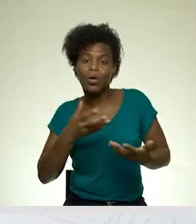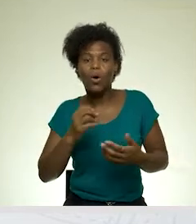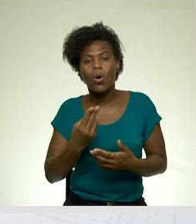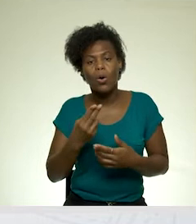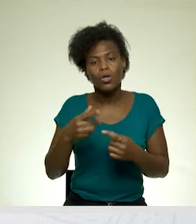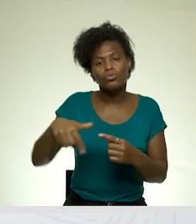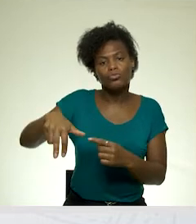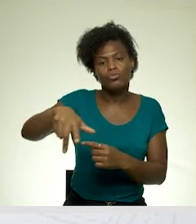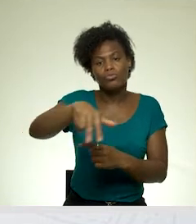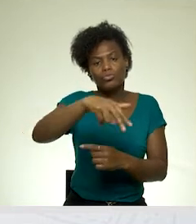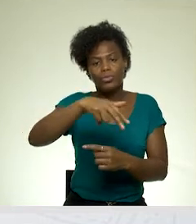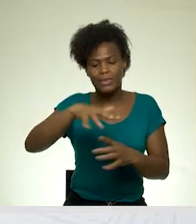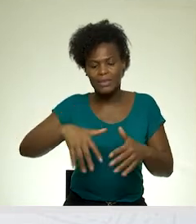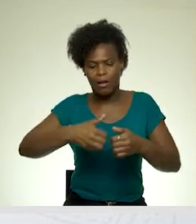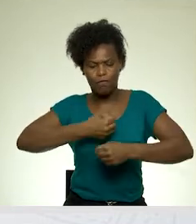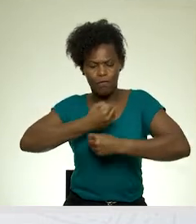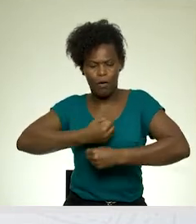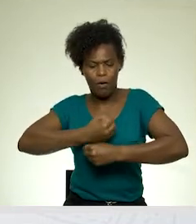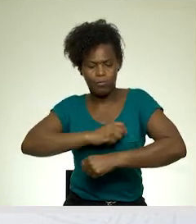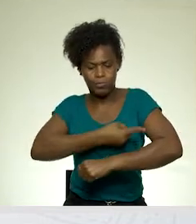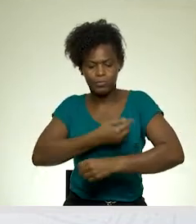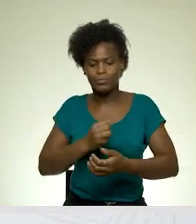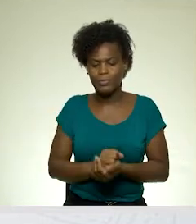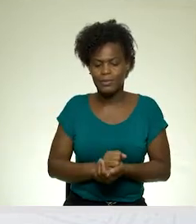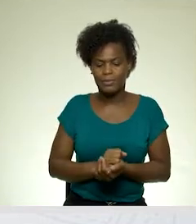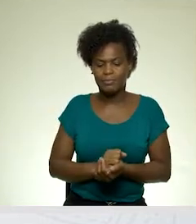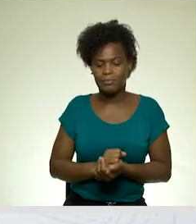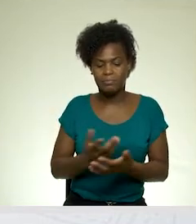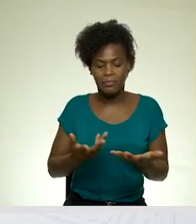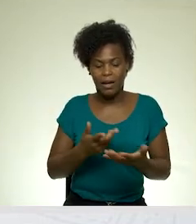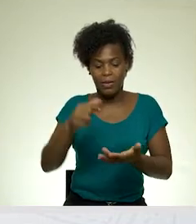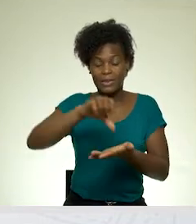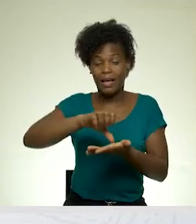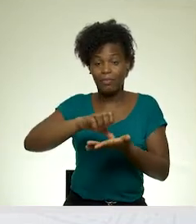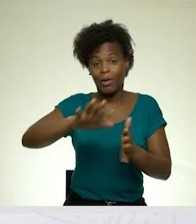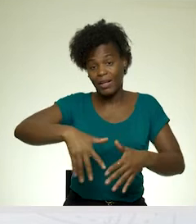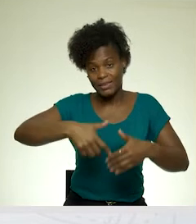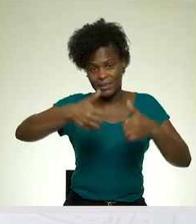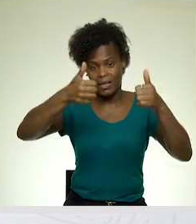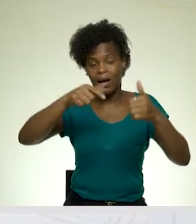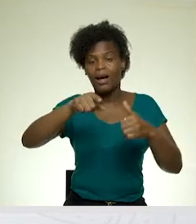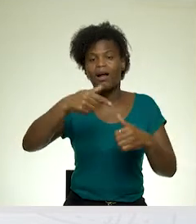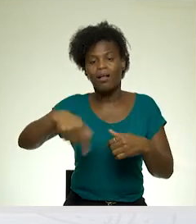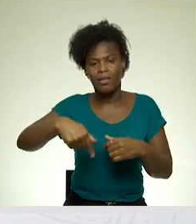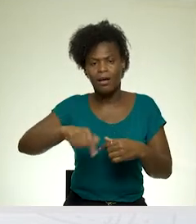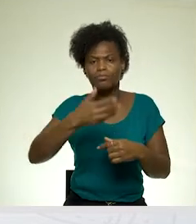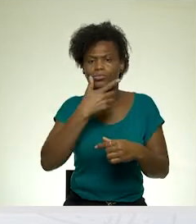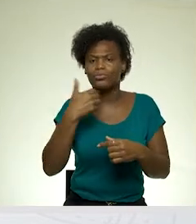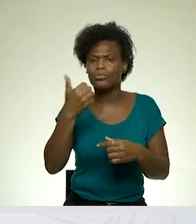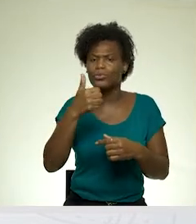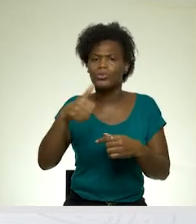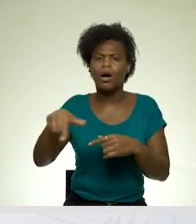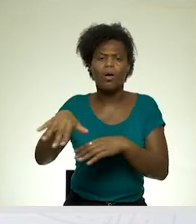autour d'une citadelle fortifiée. Dans le centre de la ville, il y a un très joli